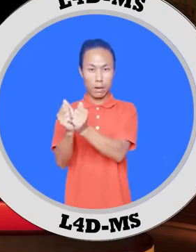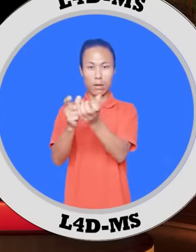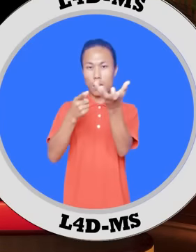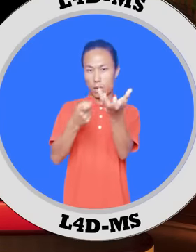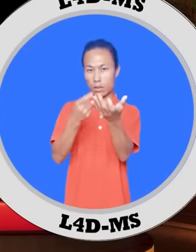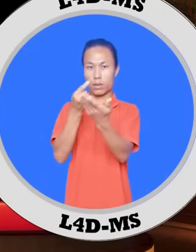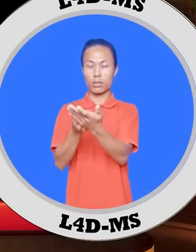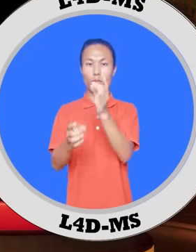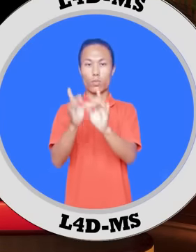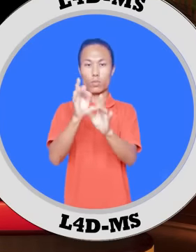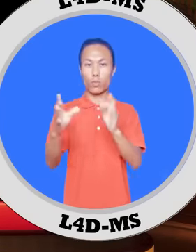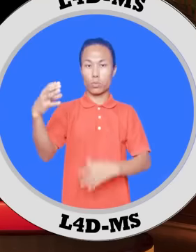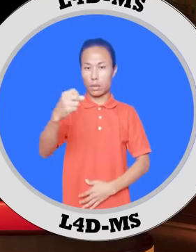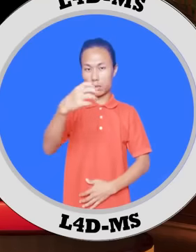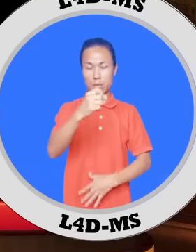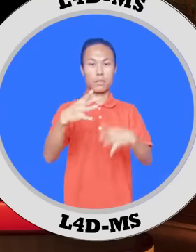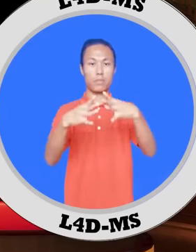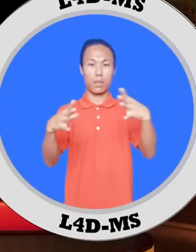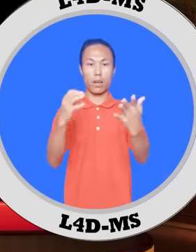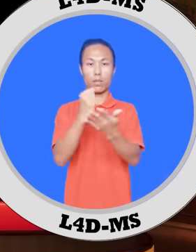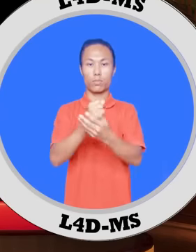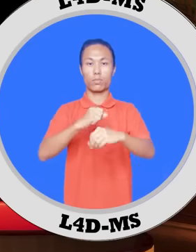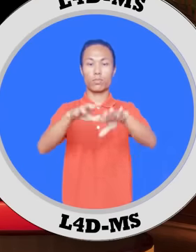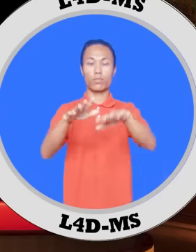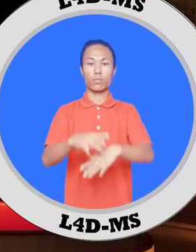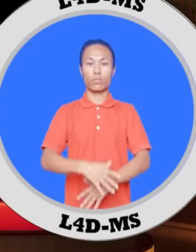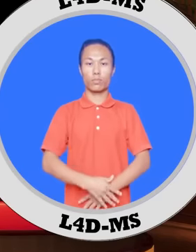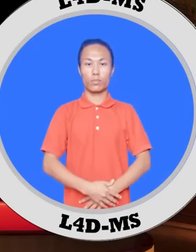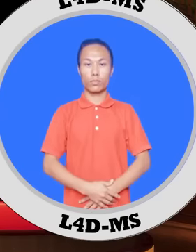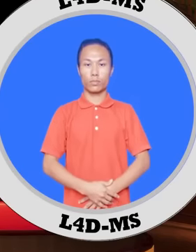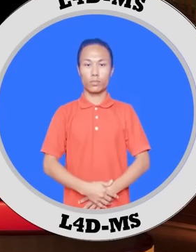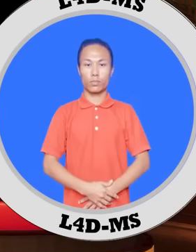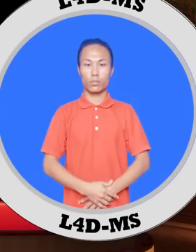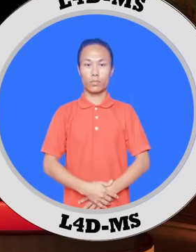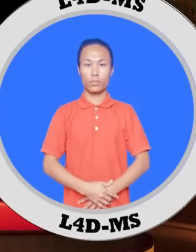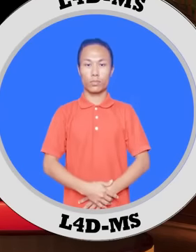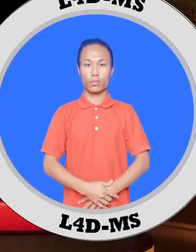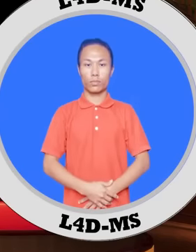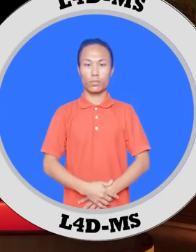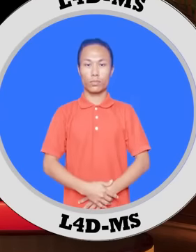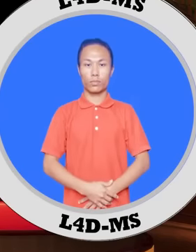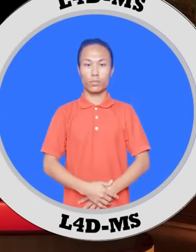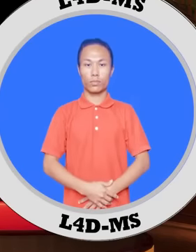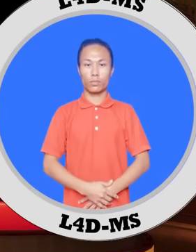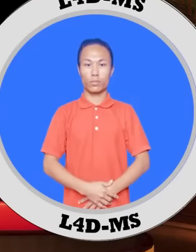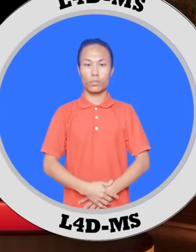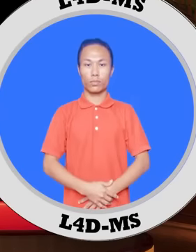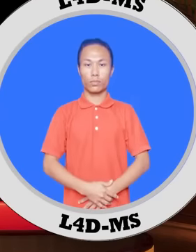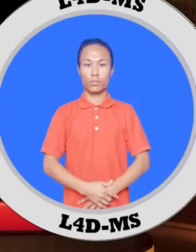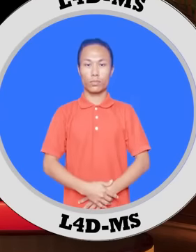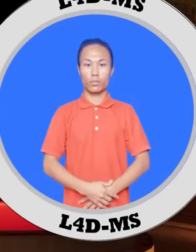တပ်နဲ့အပေါင်းပါတပ်ဖွဲ့ဝင်တရာကျော်တိုက်ဆုံပြီးစစ်သုံးပတ်တွေနဲ့လက်နက်ခဲယံတွေအများပြတိုက်စီရမိခဲ့တယ်လို့အရခတ်